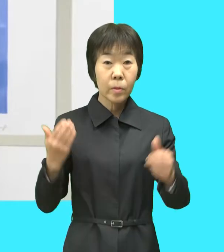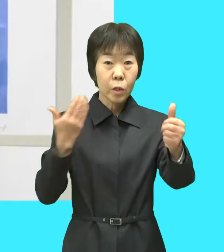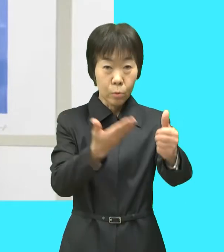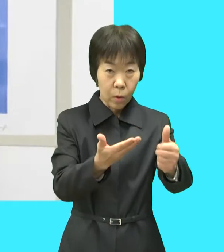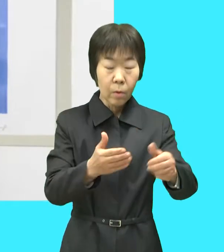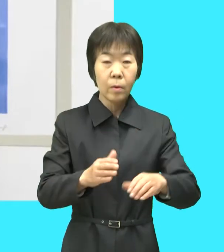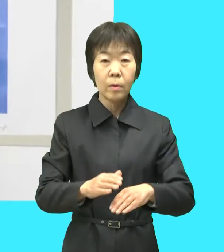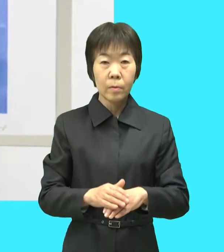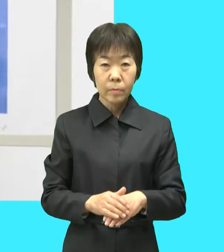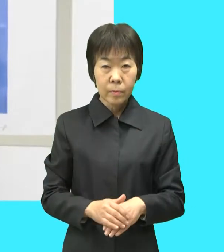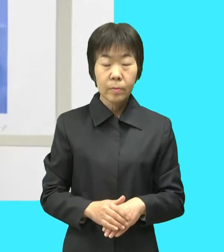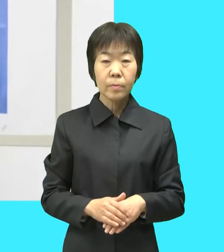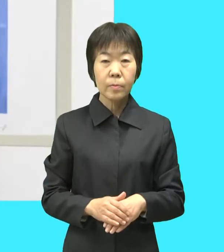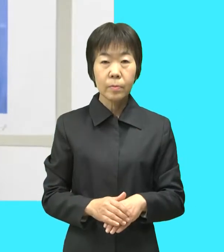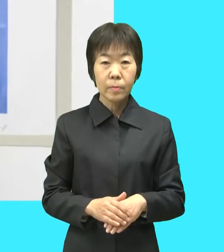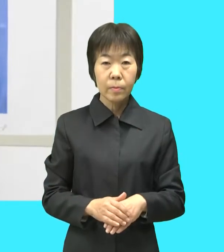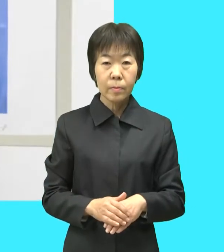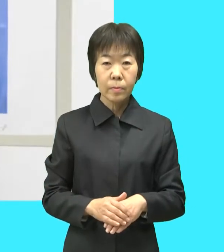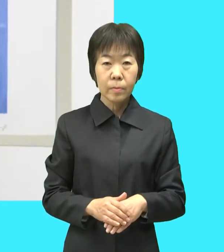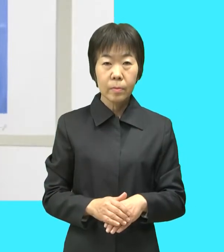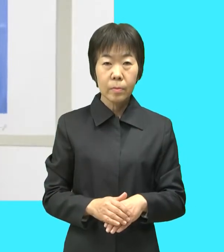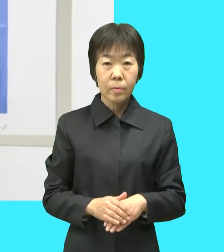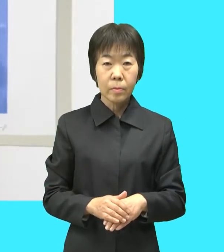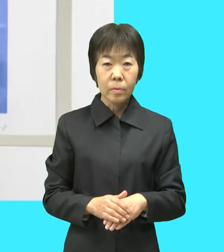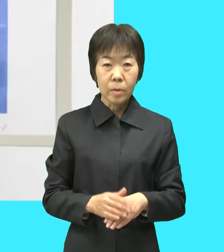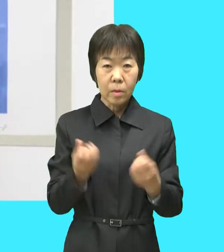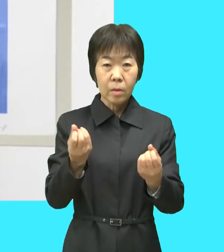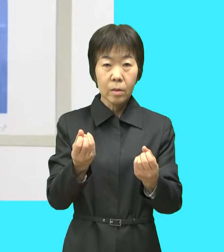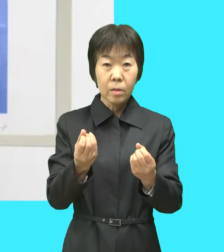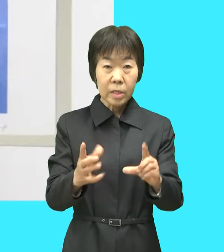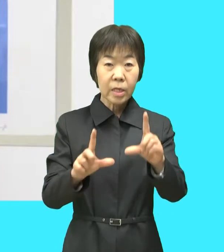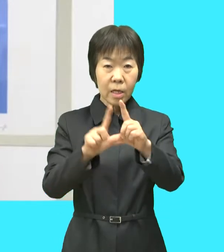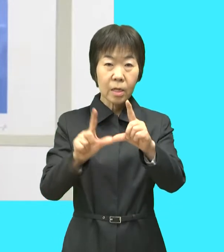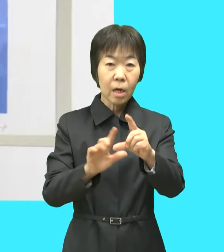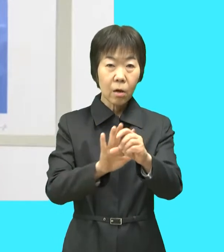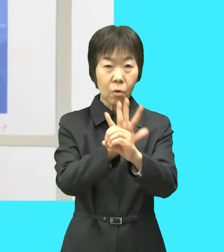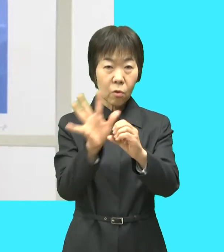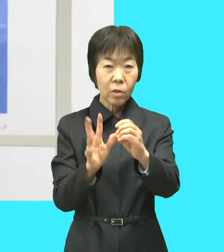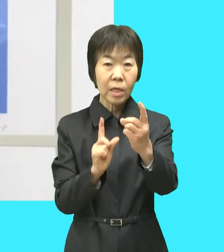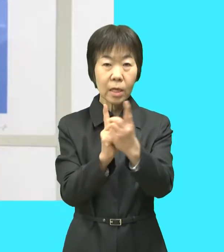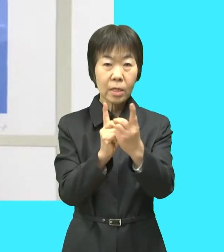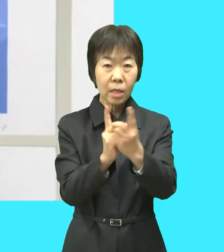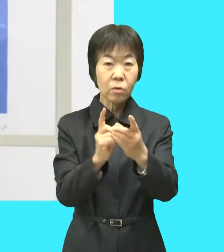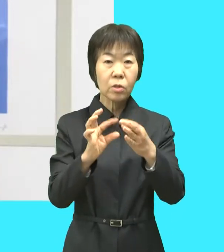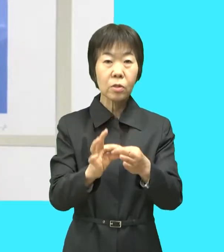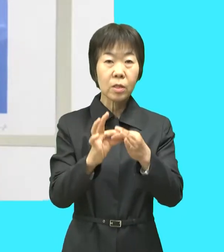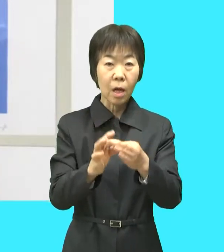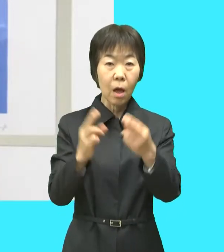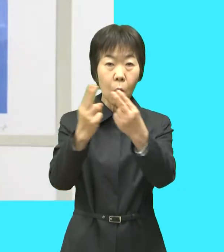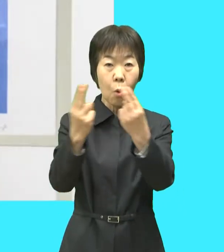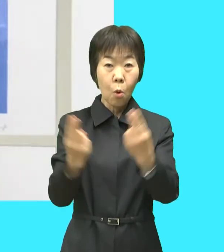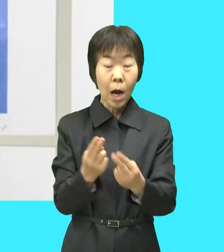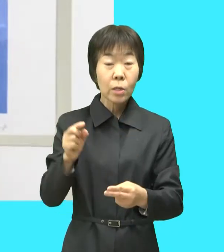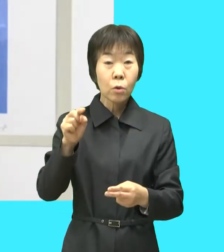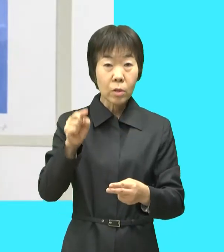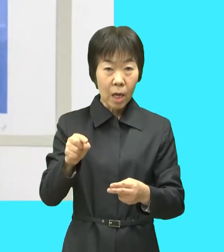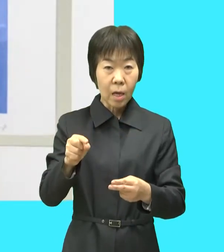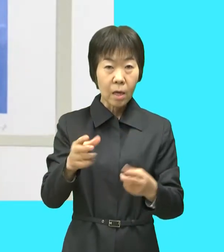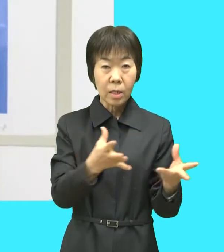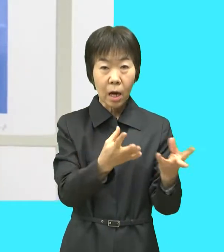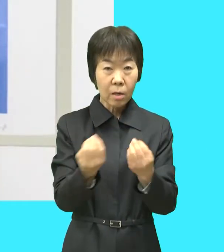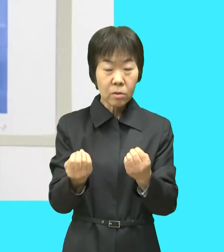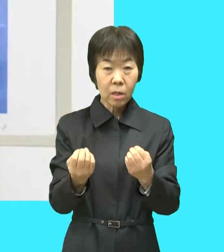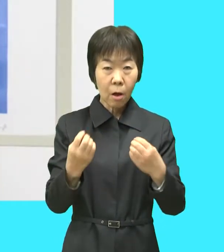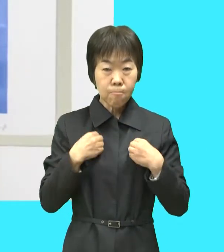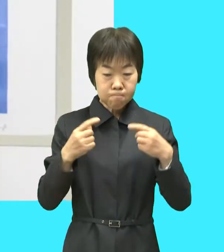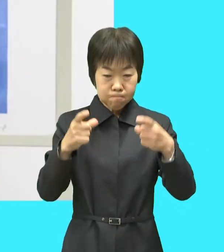NHK の佐野と申します。はい、おはようございます。 おはようございます。 新型コロナ対策なんですけれども、はい、北海道で相当今クラスターが発